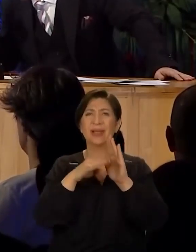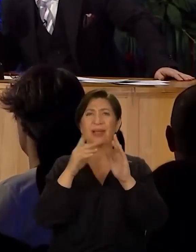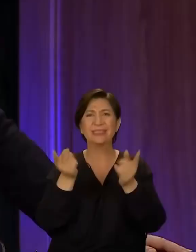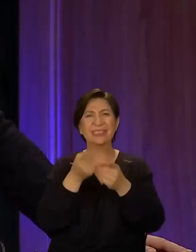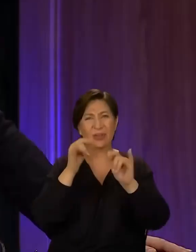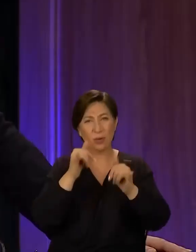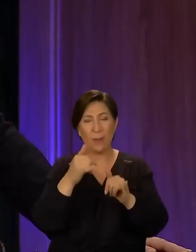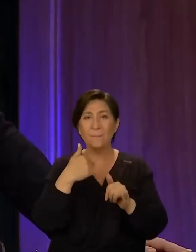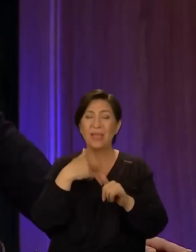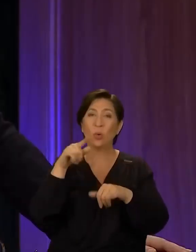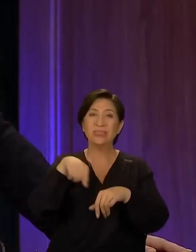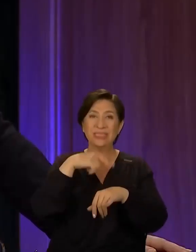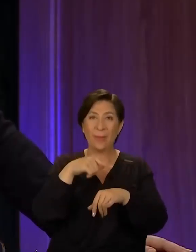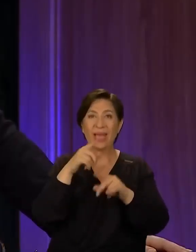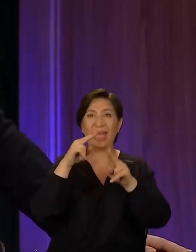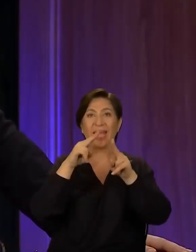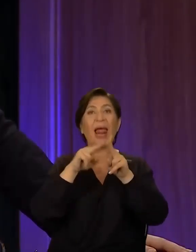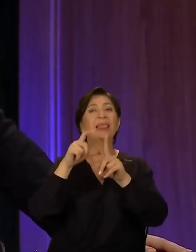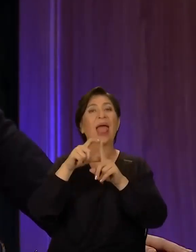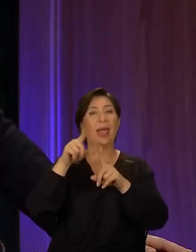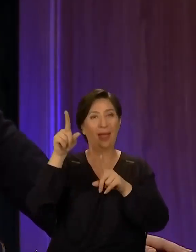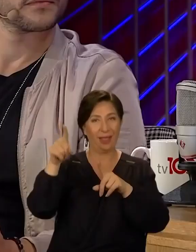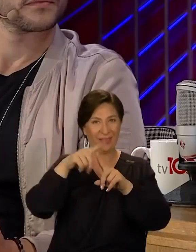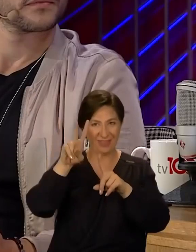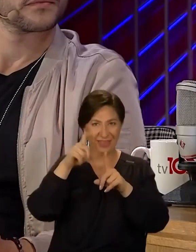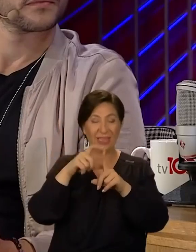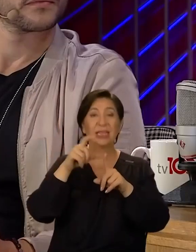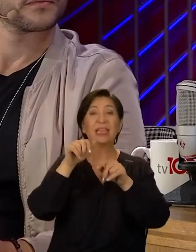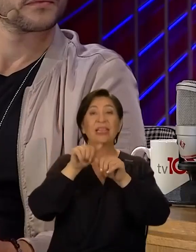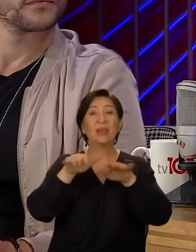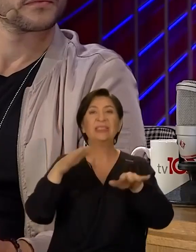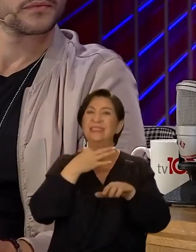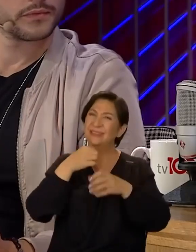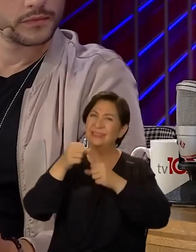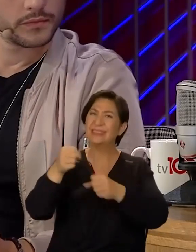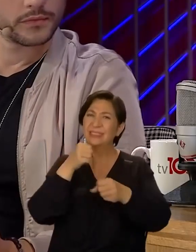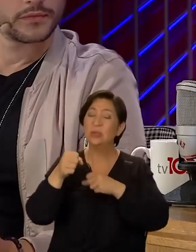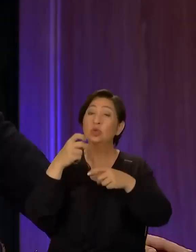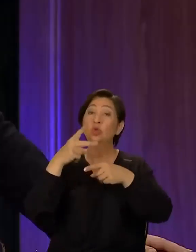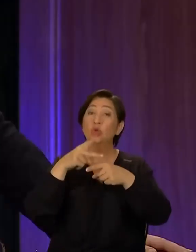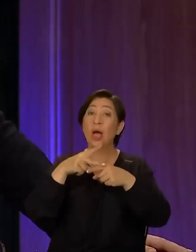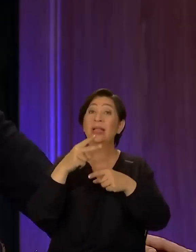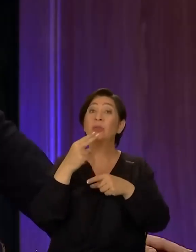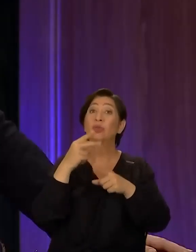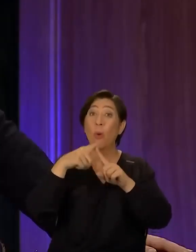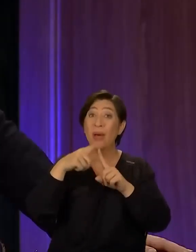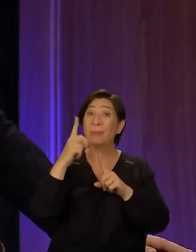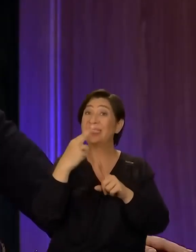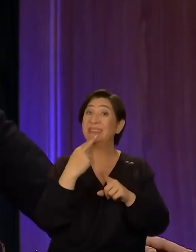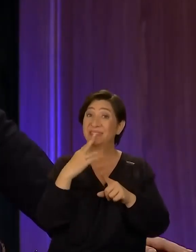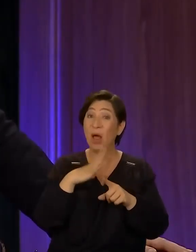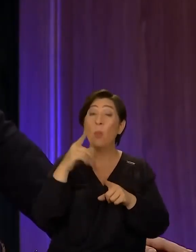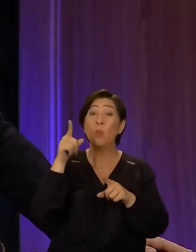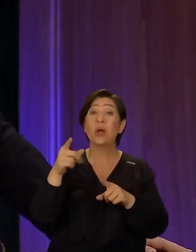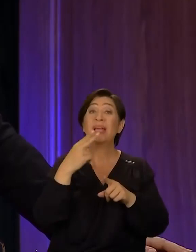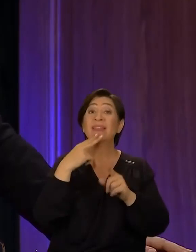oynadı. O sırada ben de Kanal D'deydim ve Kanal D'nin genel yayın yönetmenine ısrar ediyordum. Diyorum ki Zuhal Topal diye bir kız var